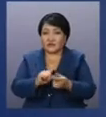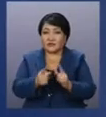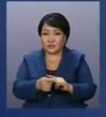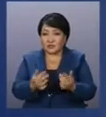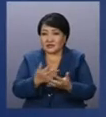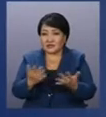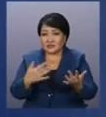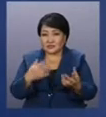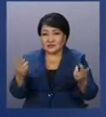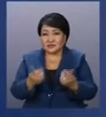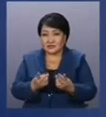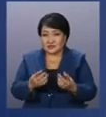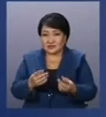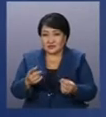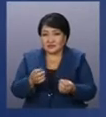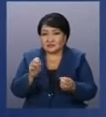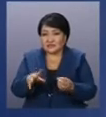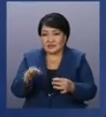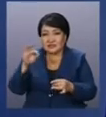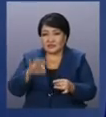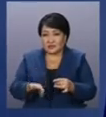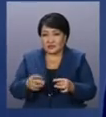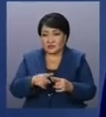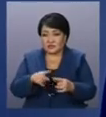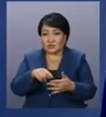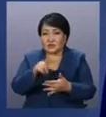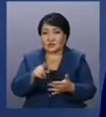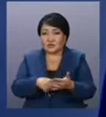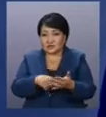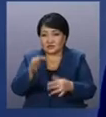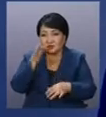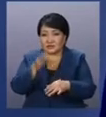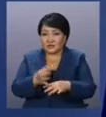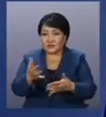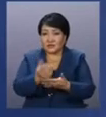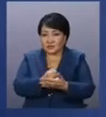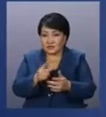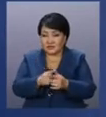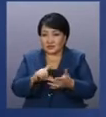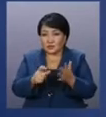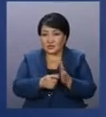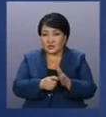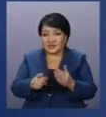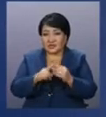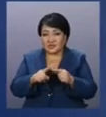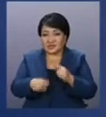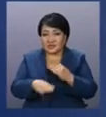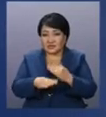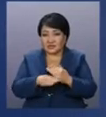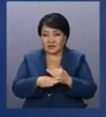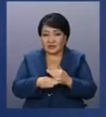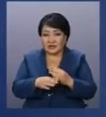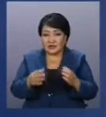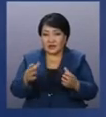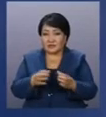Ол несімен тиімді? Осы сұрақтарға жауап алу үшін біз студияға Алматыдағы жедел жәрдем қызметі басшысының орынбасары Қажыбаев